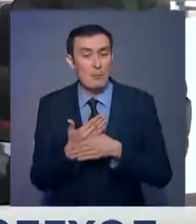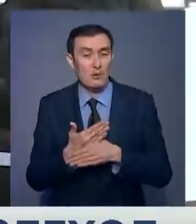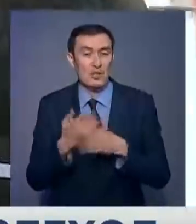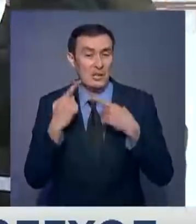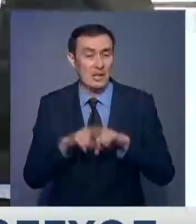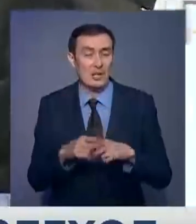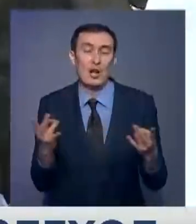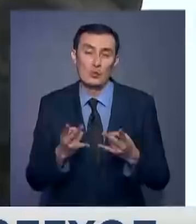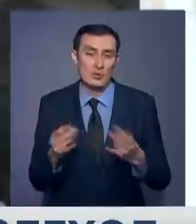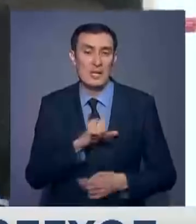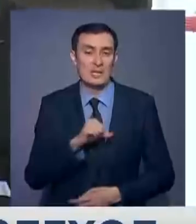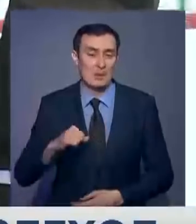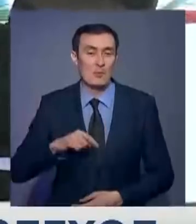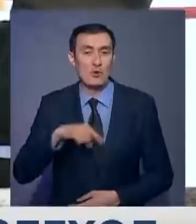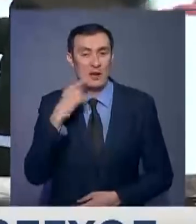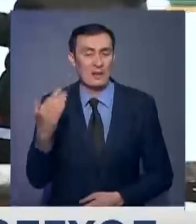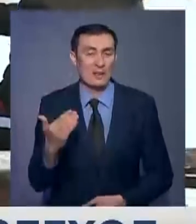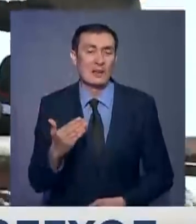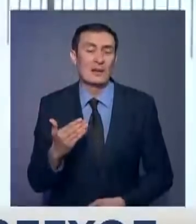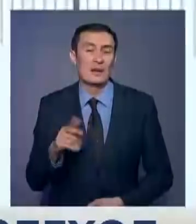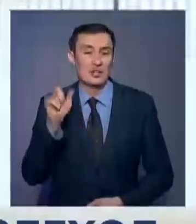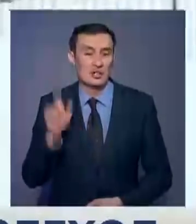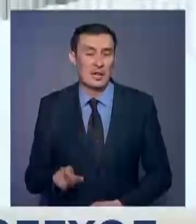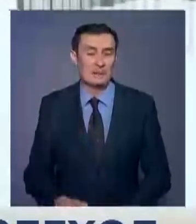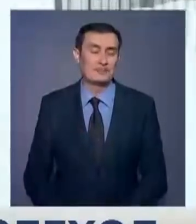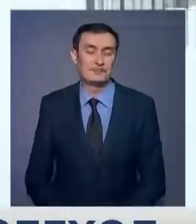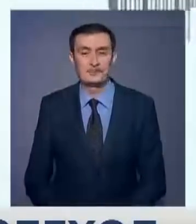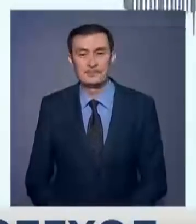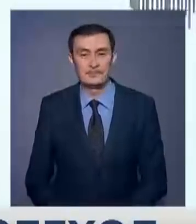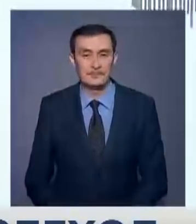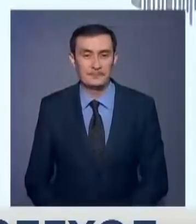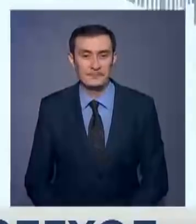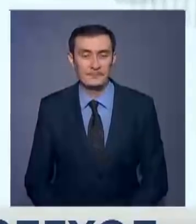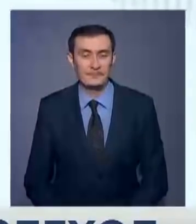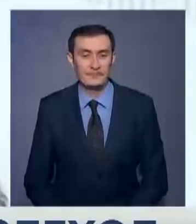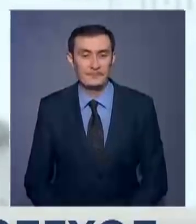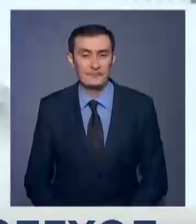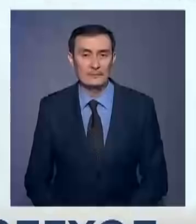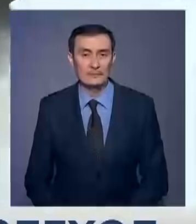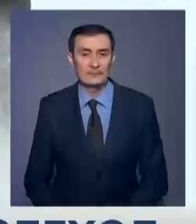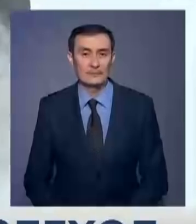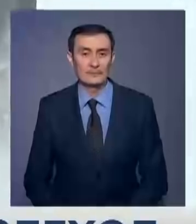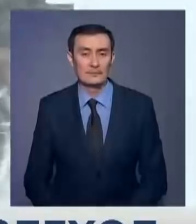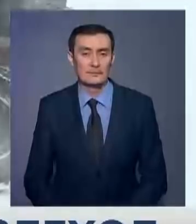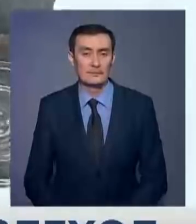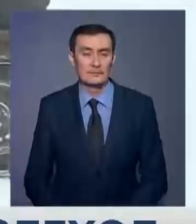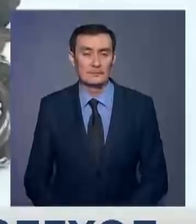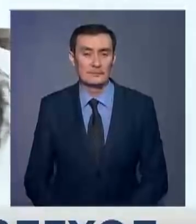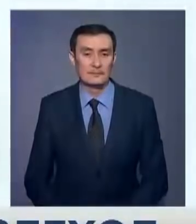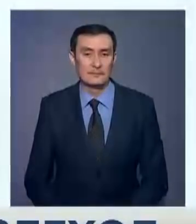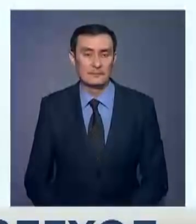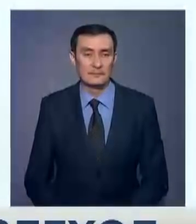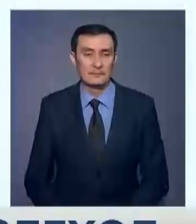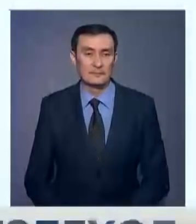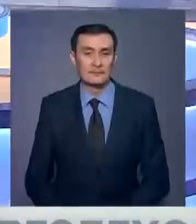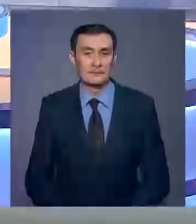хозяйстве пригодится самому, говорит житель Маржанбулака. Наталья Салькова, Айнадин Молдабеков, Актобе, Хабар 24.